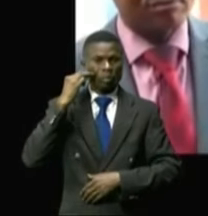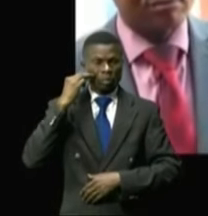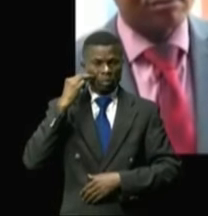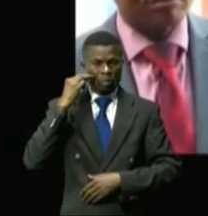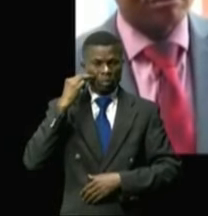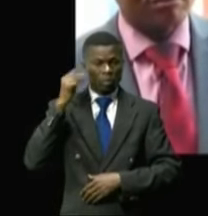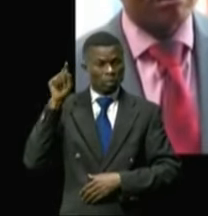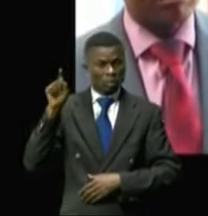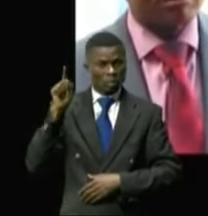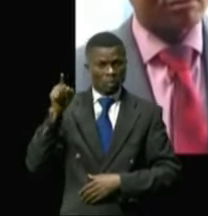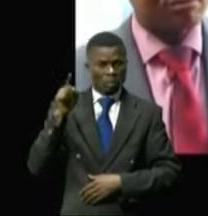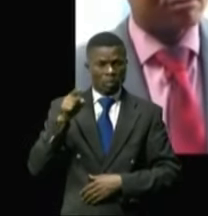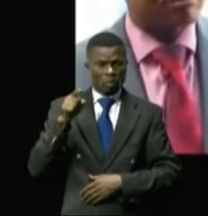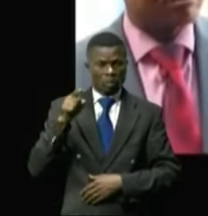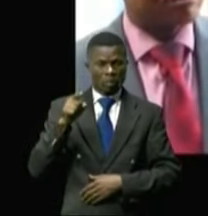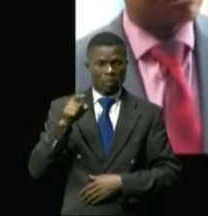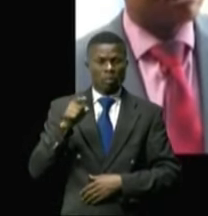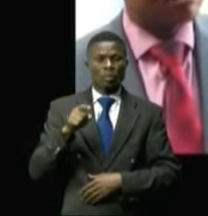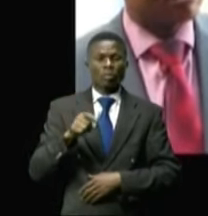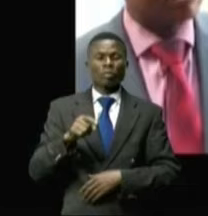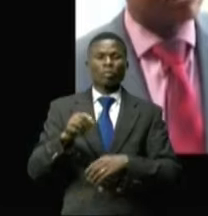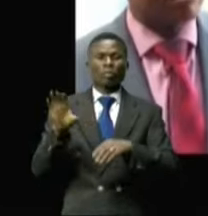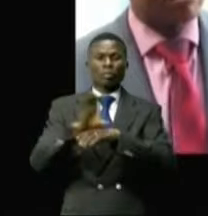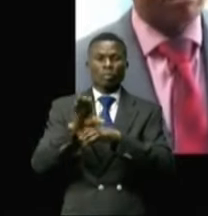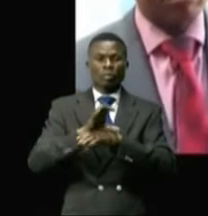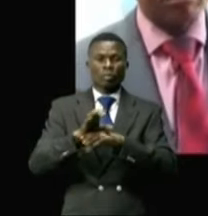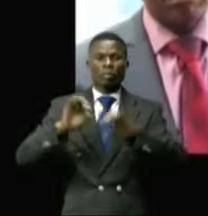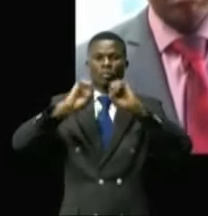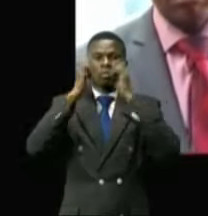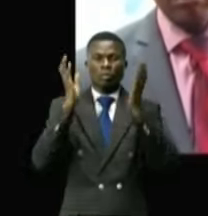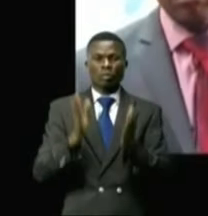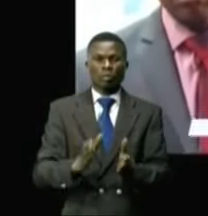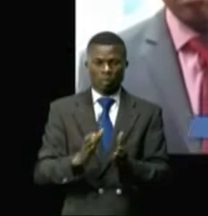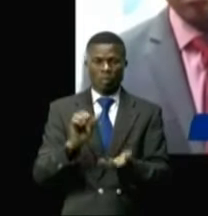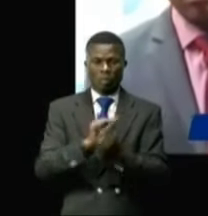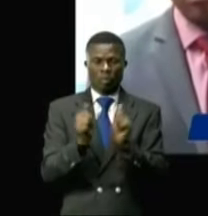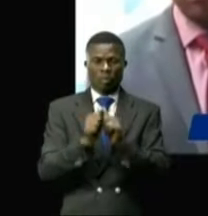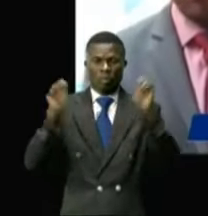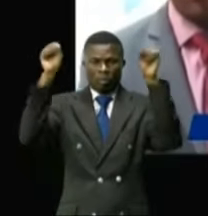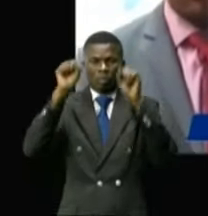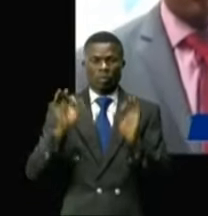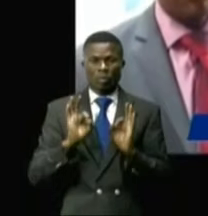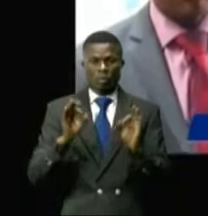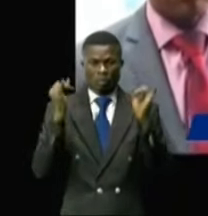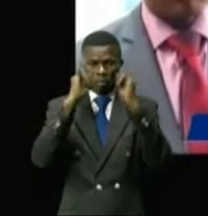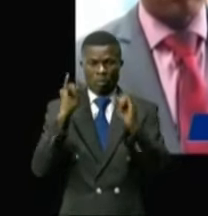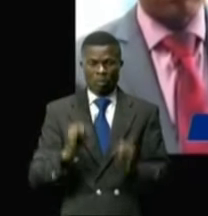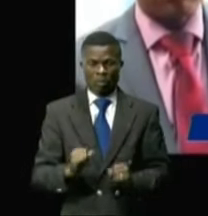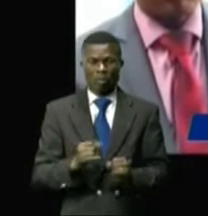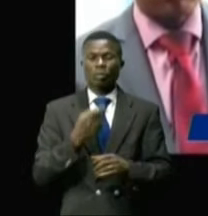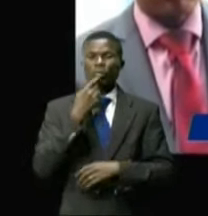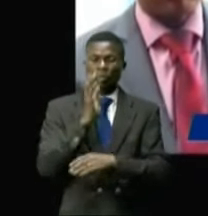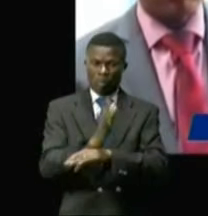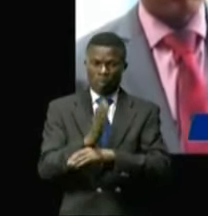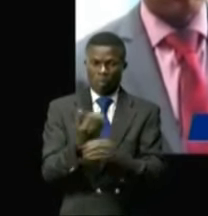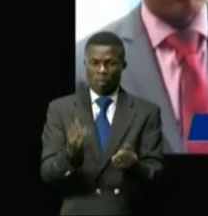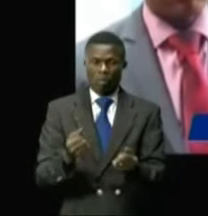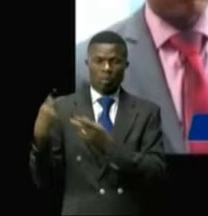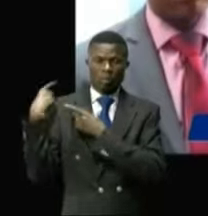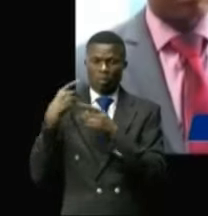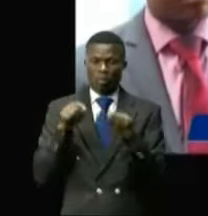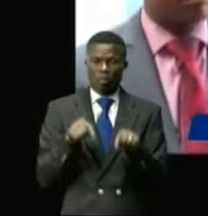a systématisé les cours d'entrepreneuriat. C'est comme ça, nous étions en train de dire aux enfants que